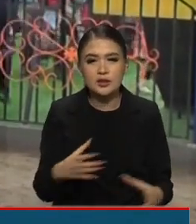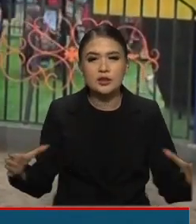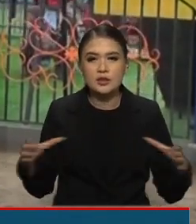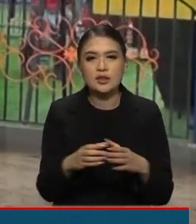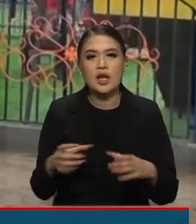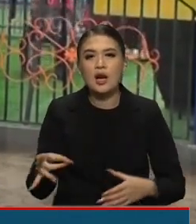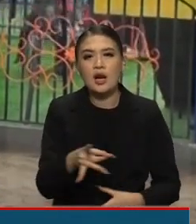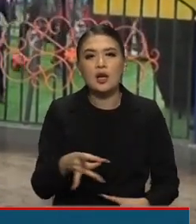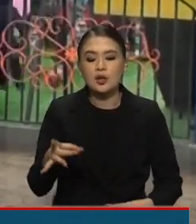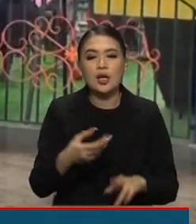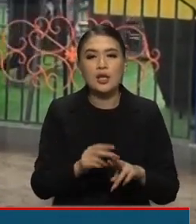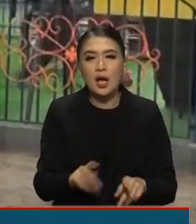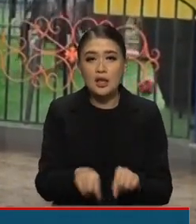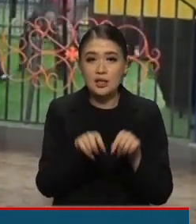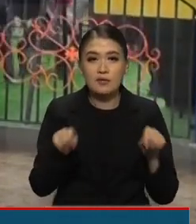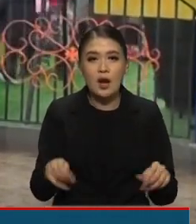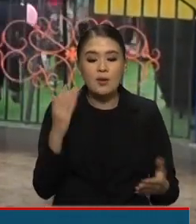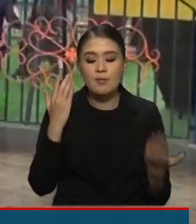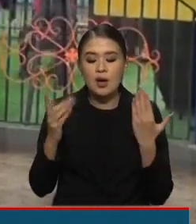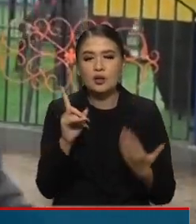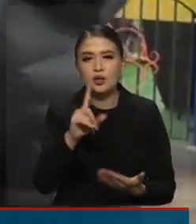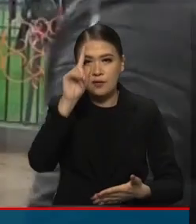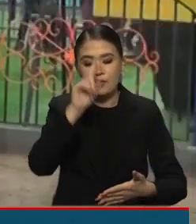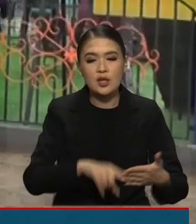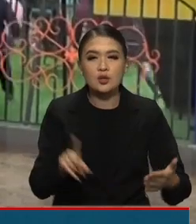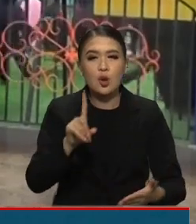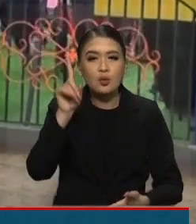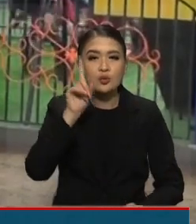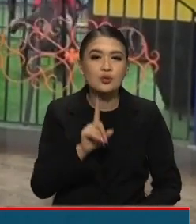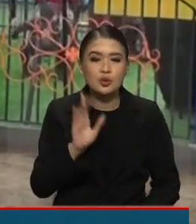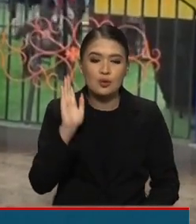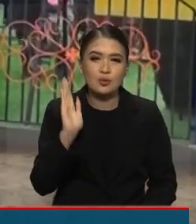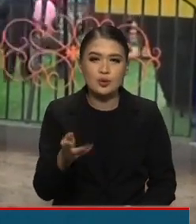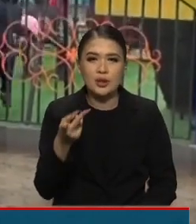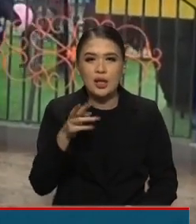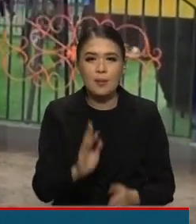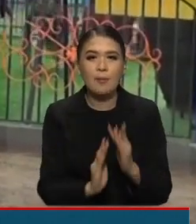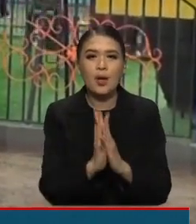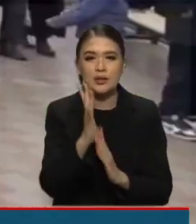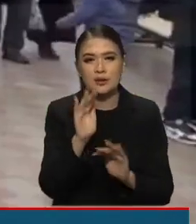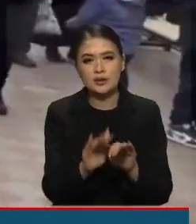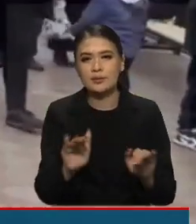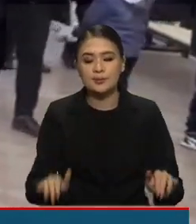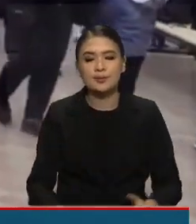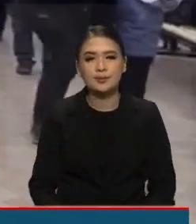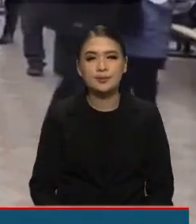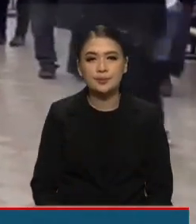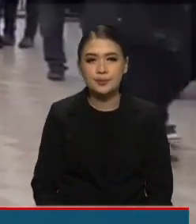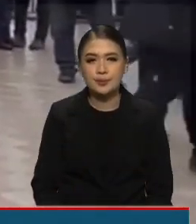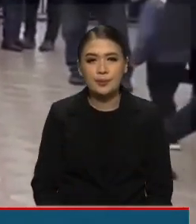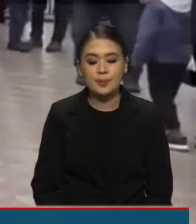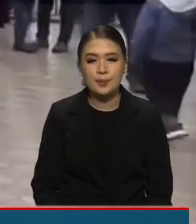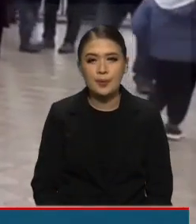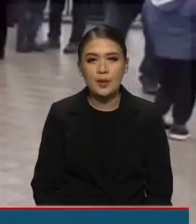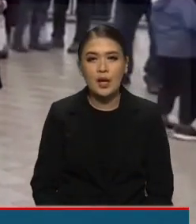нашего района. Мы открываем этот парк с надеждой, что он станет уютным местом для подрастающего поколения.